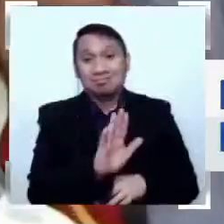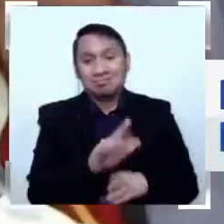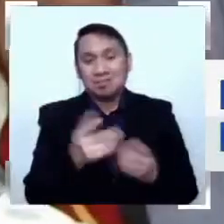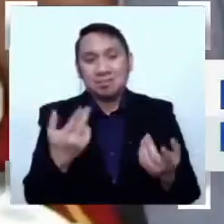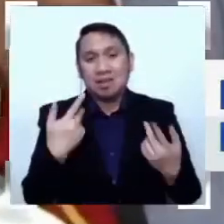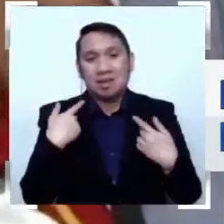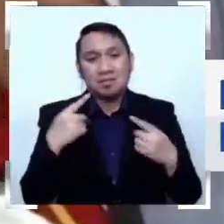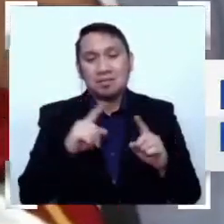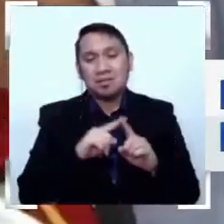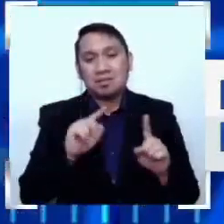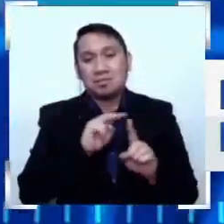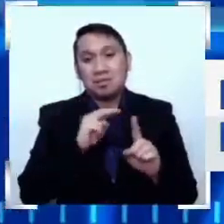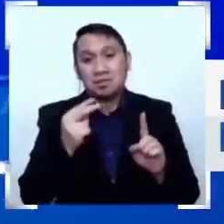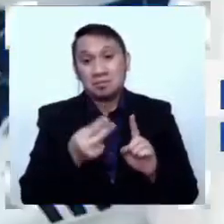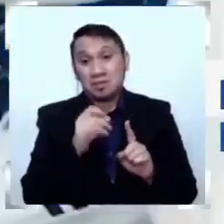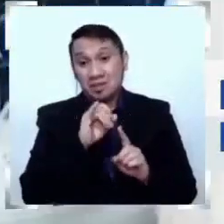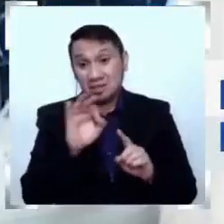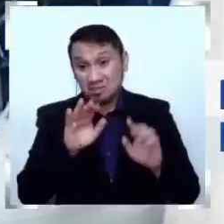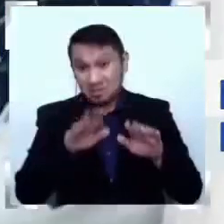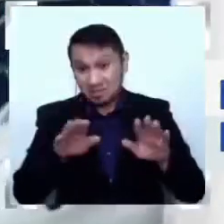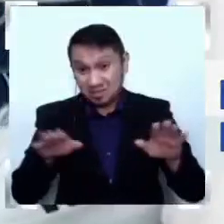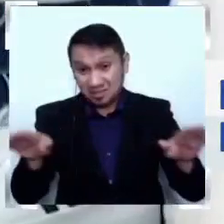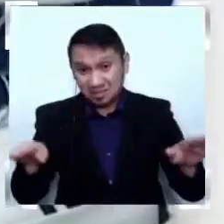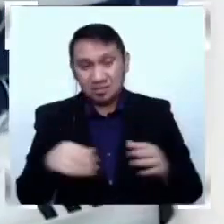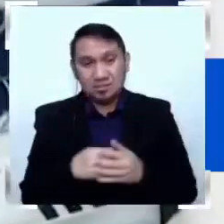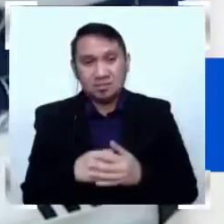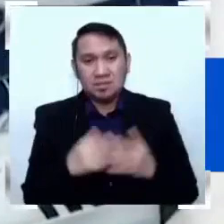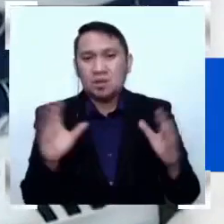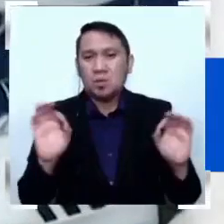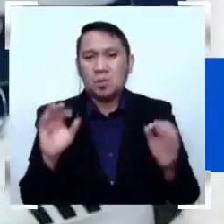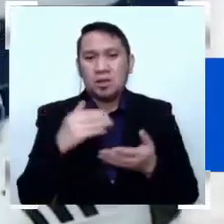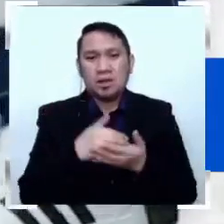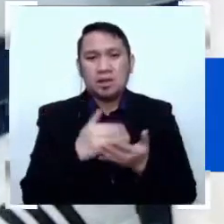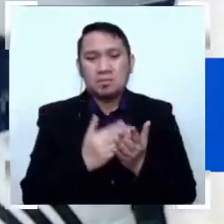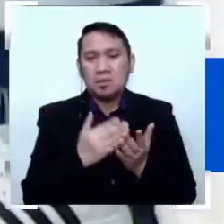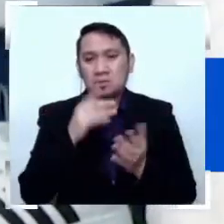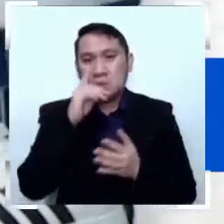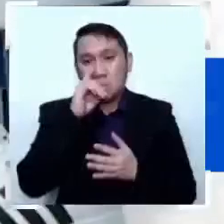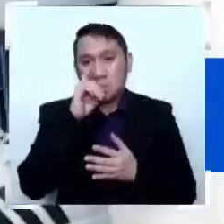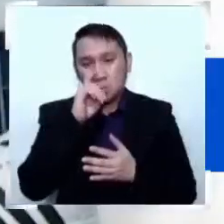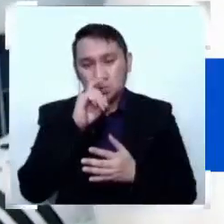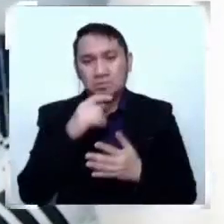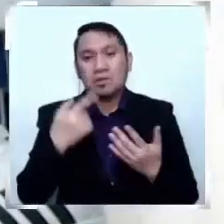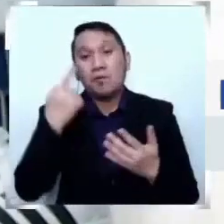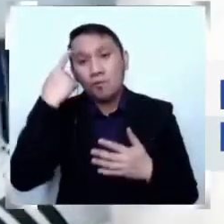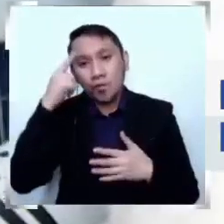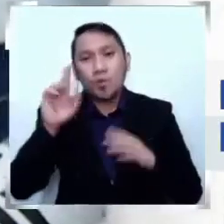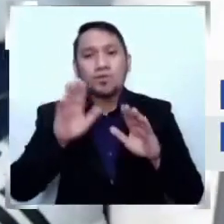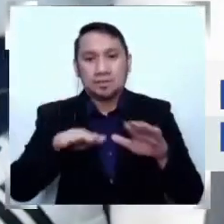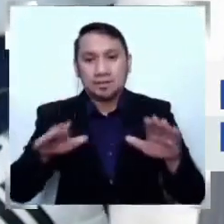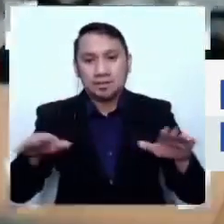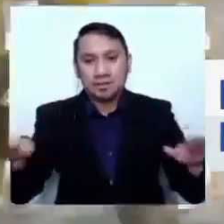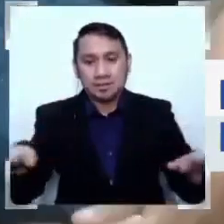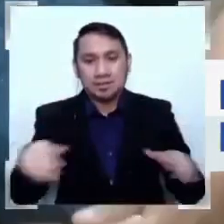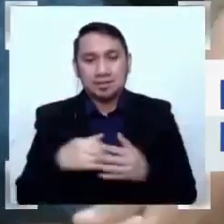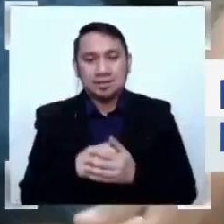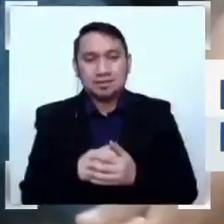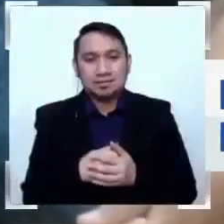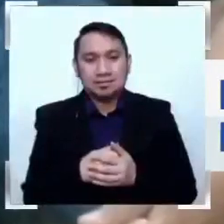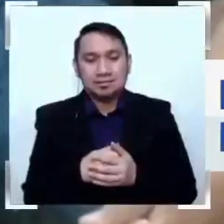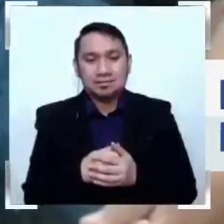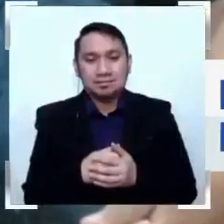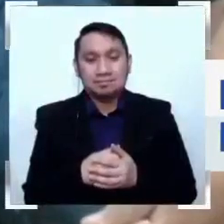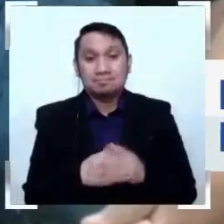mga bata ang pag-uusapan. Walang budget sa amin matatanda sa mga ano na lang, sa mga apo na lang. Si Mang